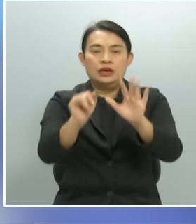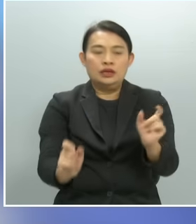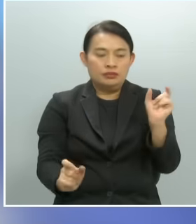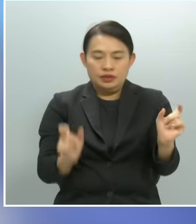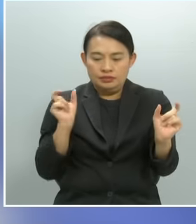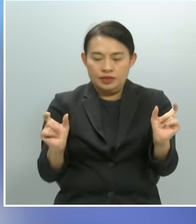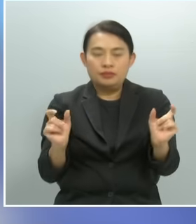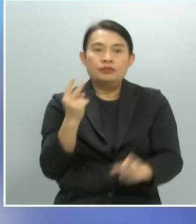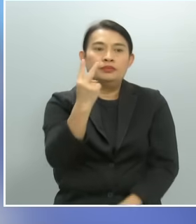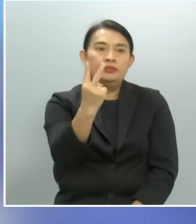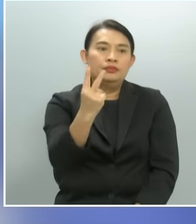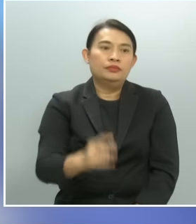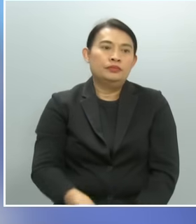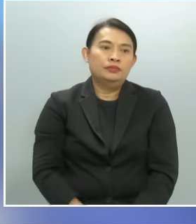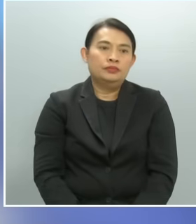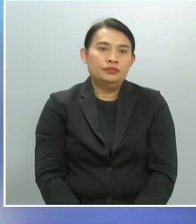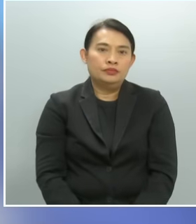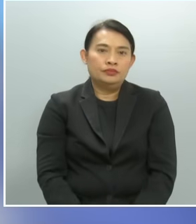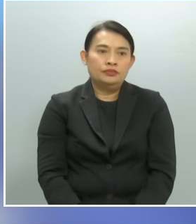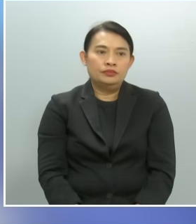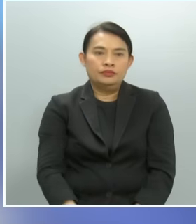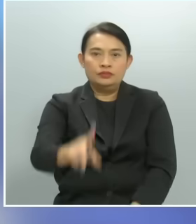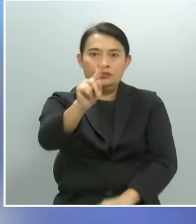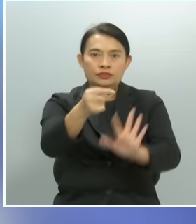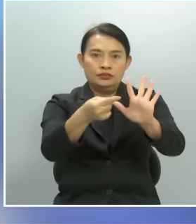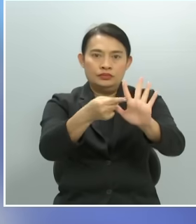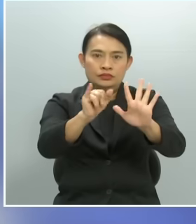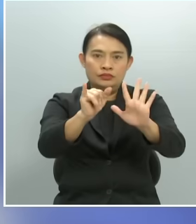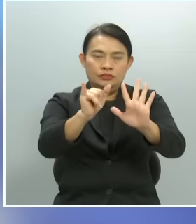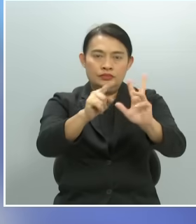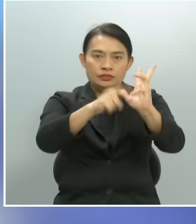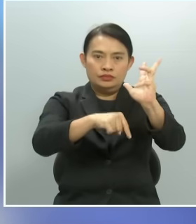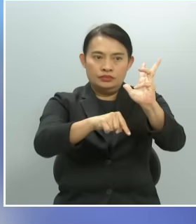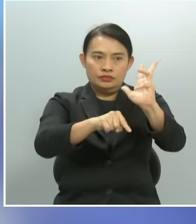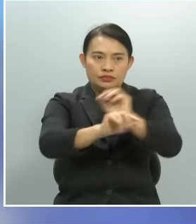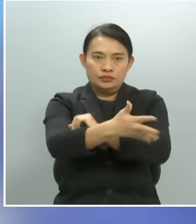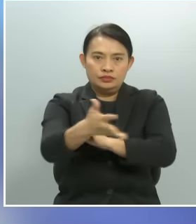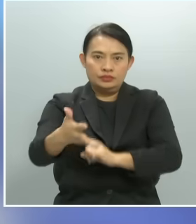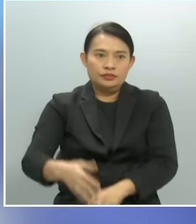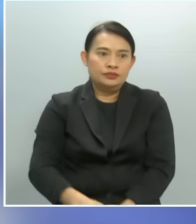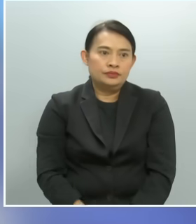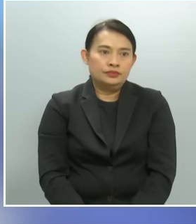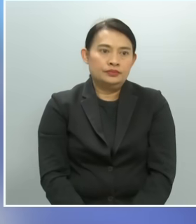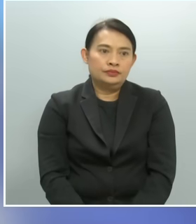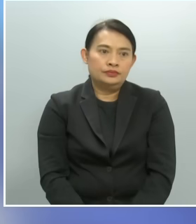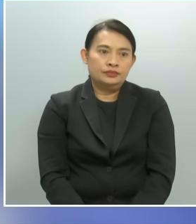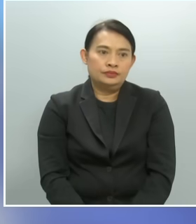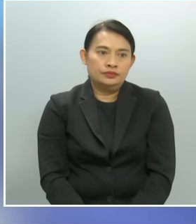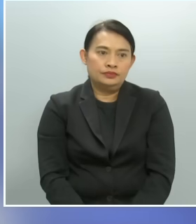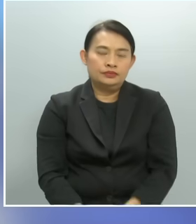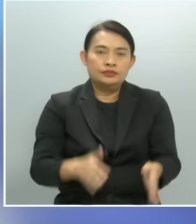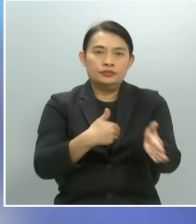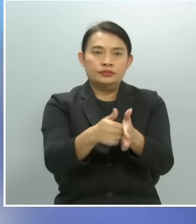จริงๆเขาจะเขียนว่าต่ายหรือเปล่าไม่น่านะคะไม่เห็นไม้เอกเลยค่ะแล้วก็มันเป็นสี